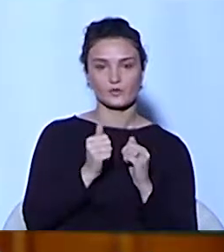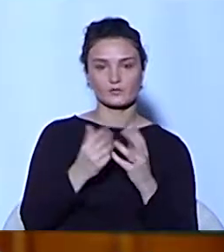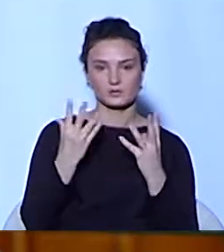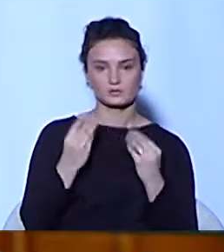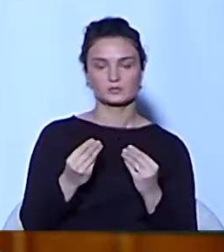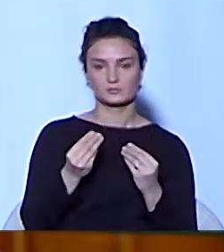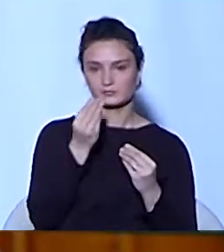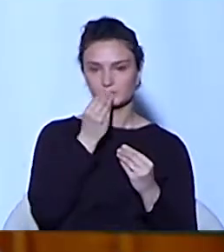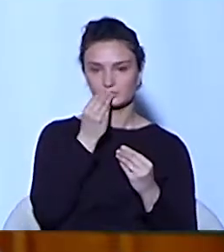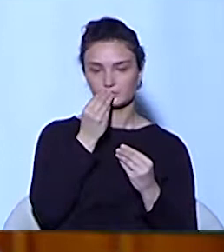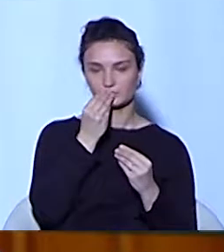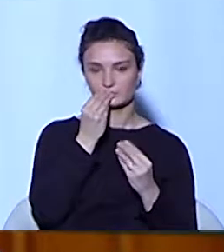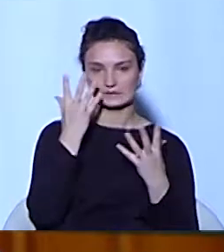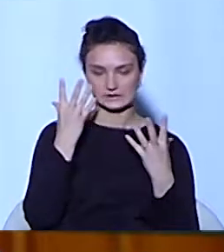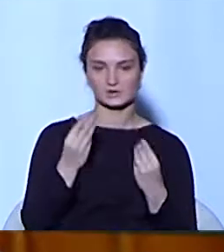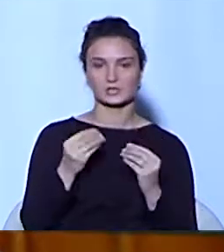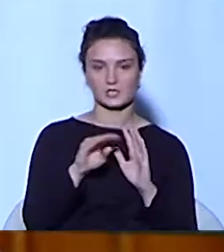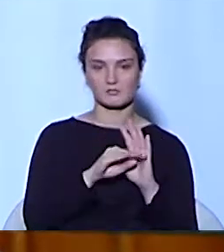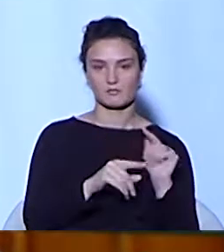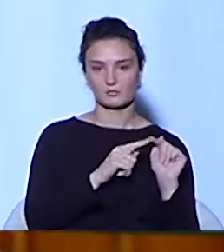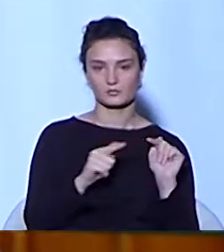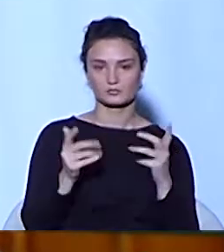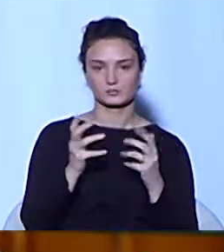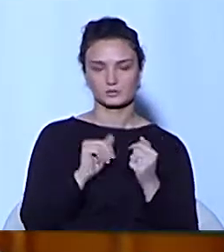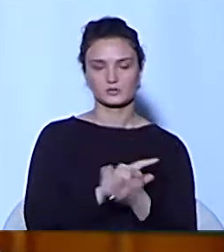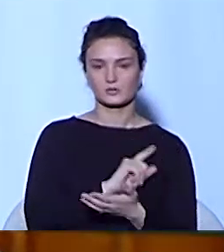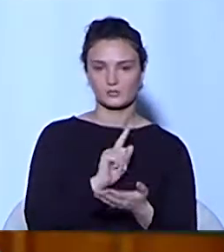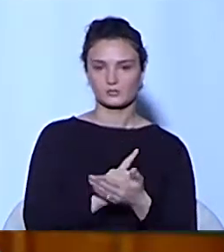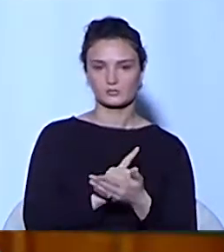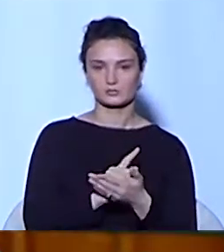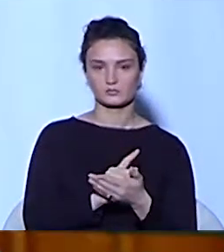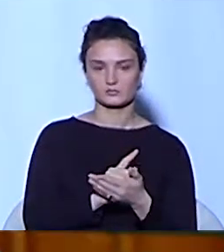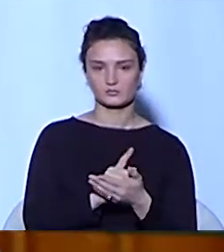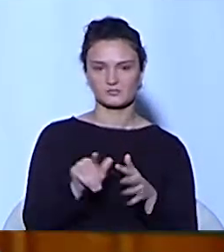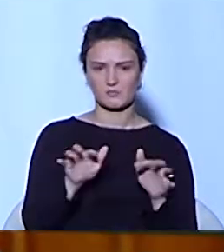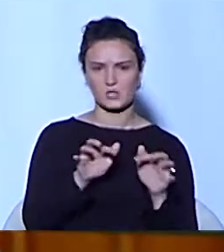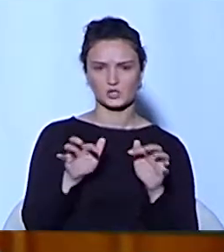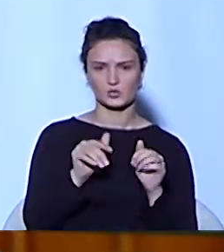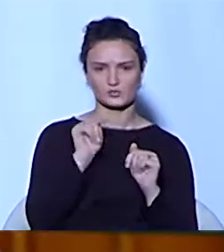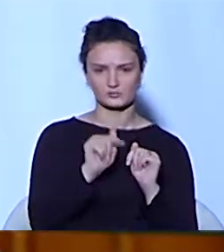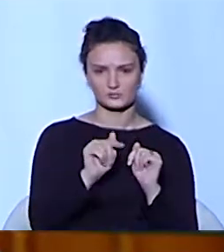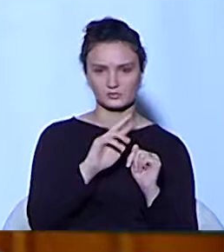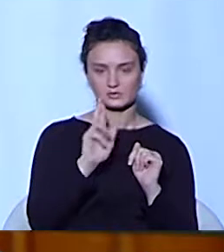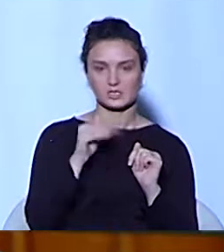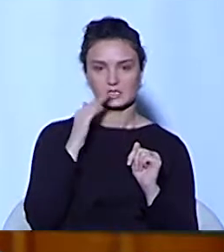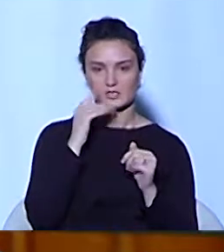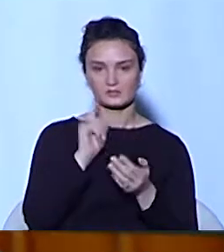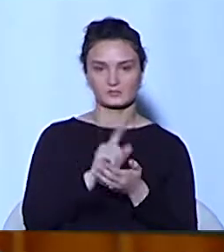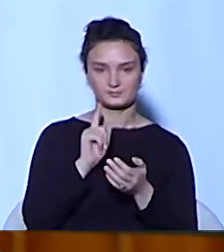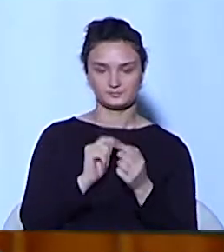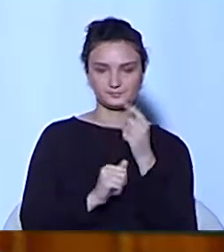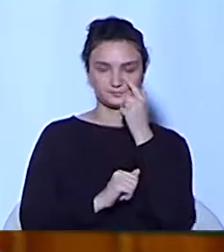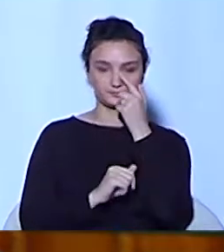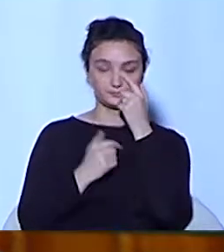რაციონში დღის განმავლობაში მისაღები აუცილებელი კომპონენტებისა გათვალისწინებულია მაწონი და წყალი. Მე